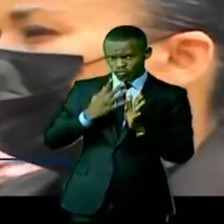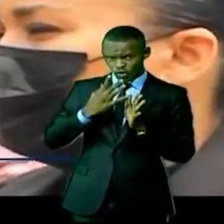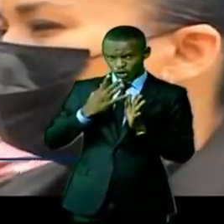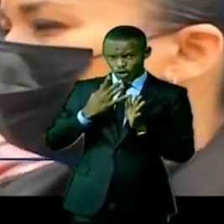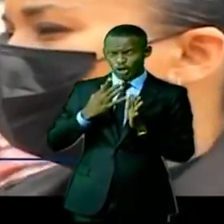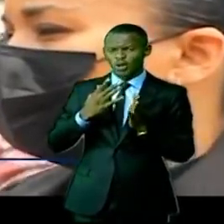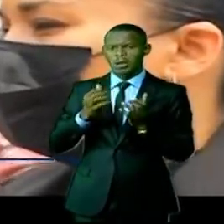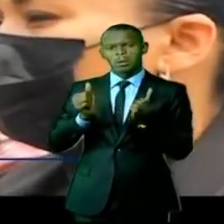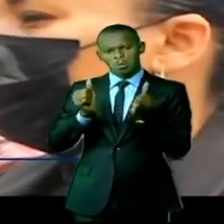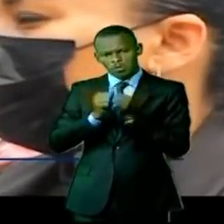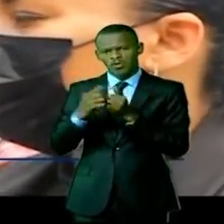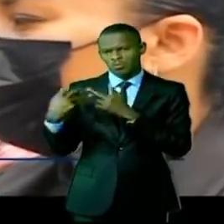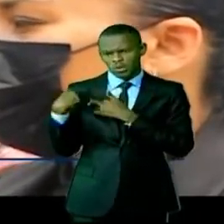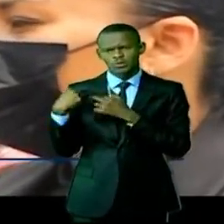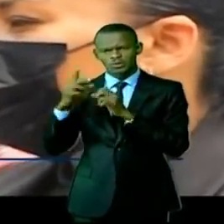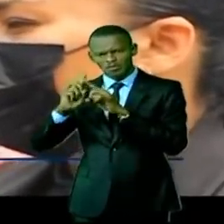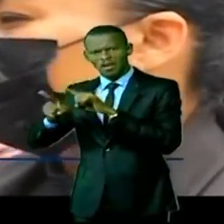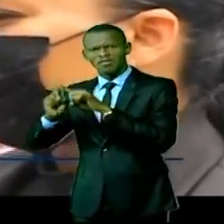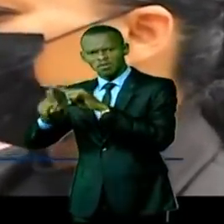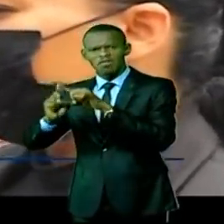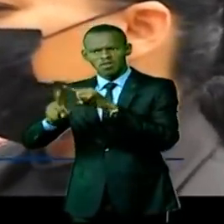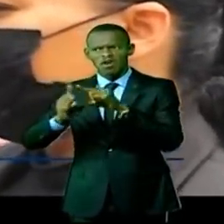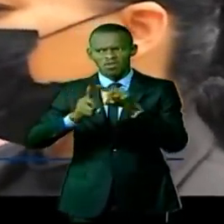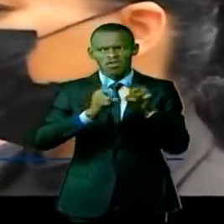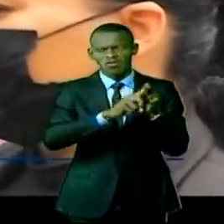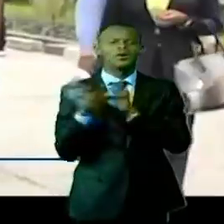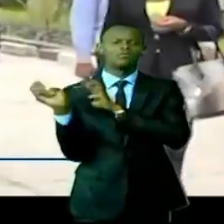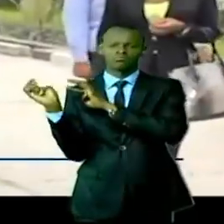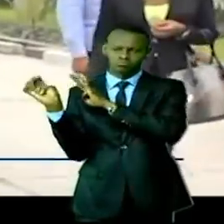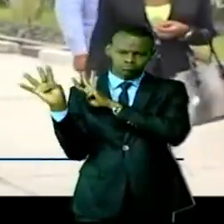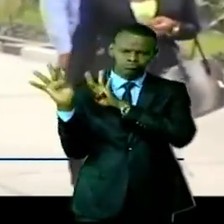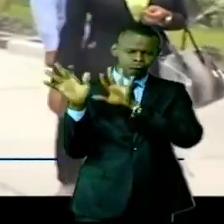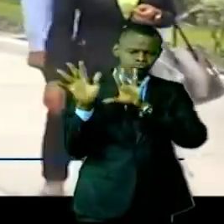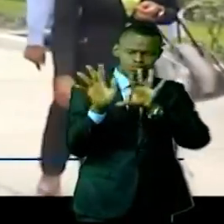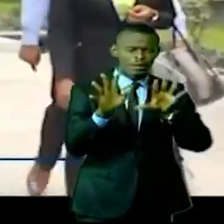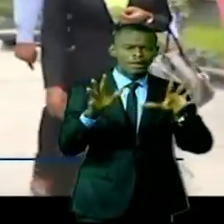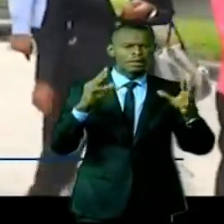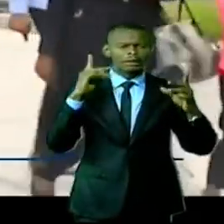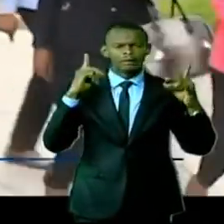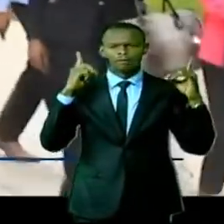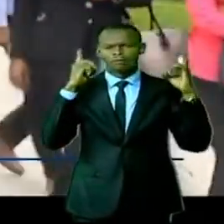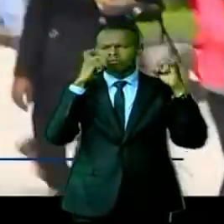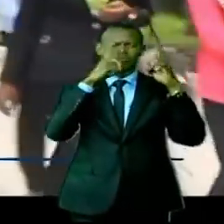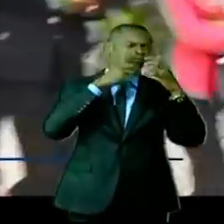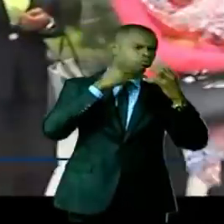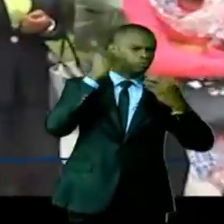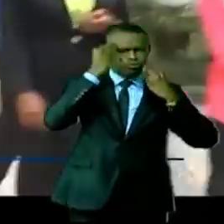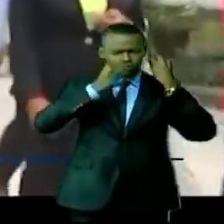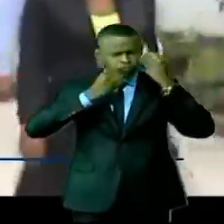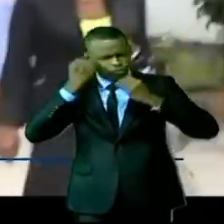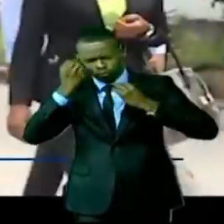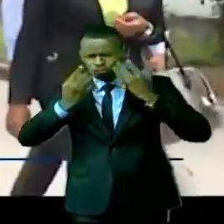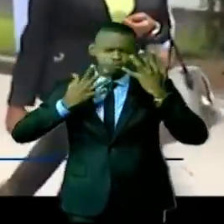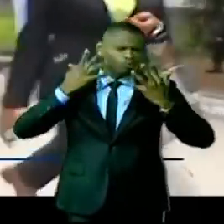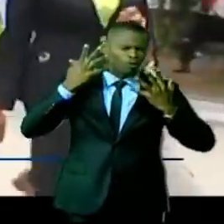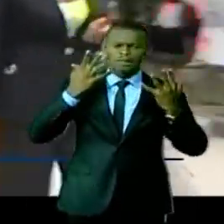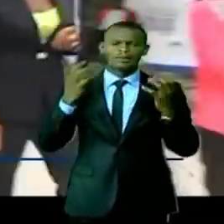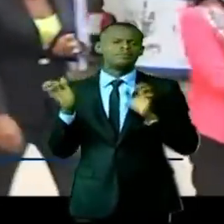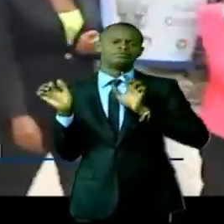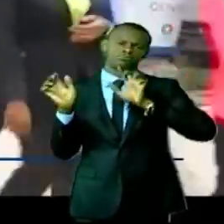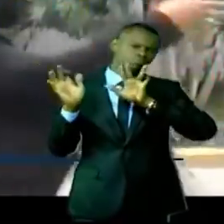autorités provinciales de Kinshasa, bouleversées par ces drames causés par les sectionnements d'un câble de la ligne haute